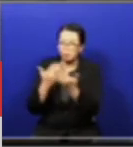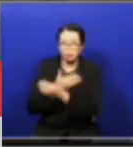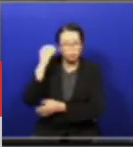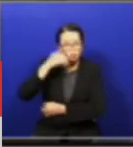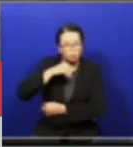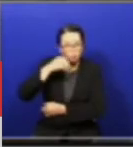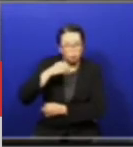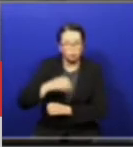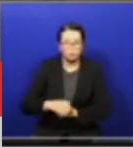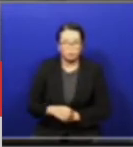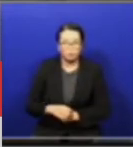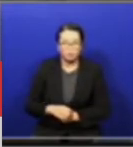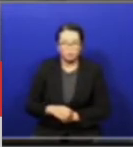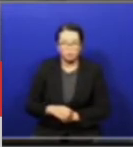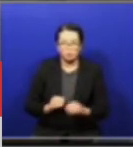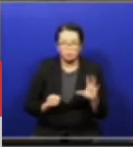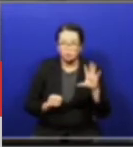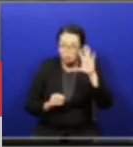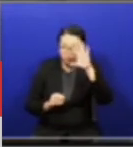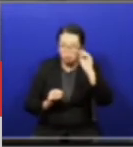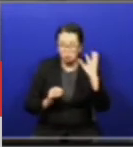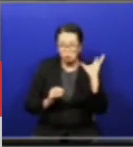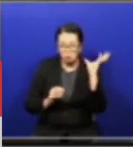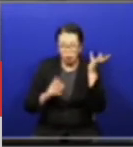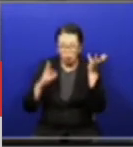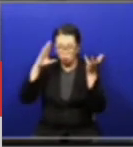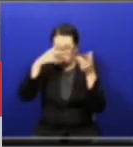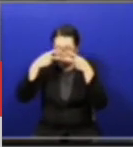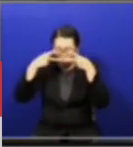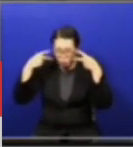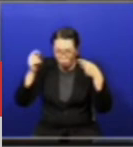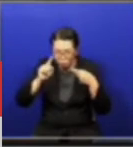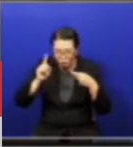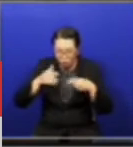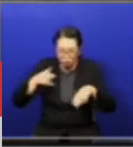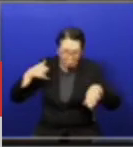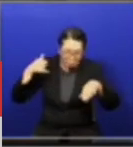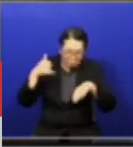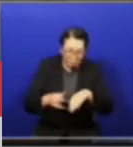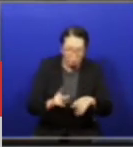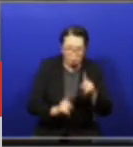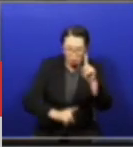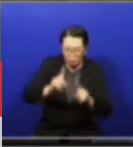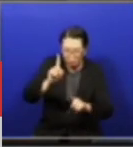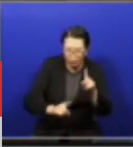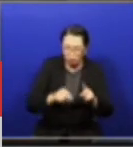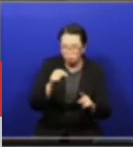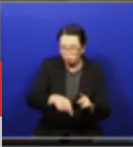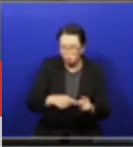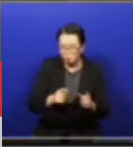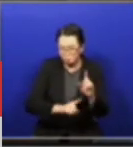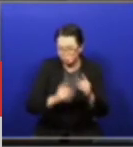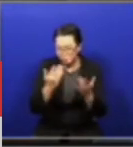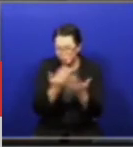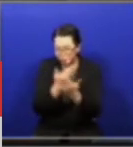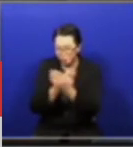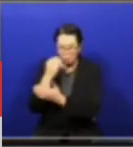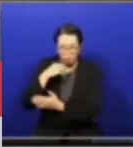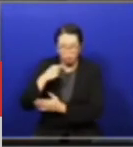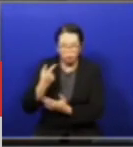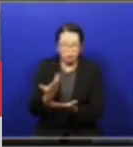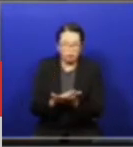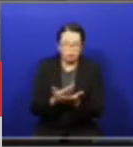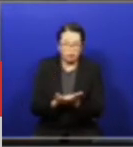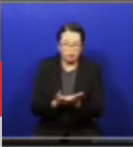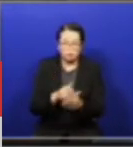ดาวโจนส์นิเคอิหังเสงโอ้โหตลาดหุ้นตื่นเช้ามามันเปลี่ยนไอ้นี่รายงานปีละครั้งว่าเอาเงินของประช